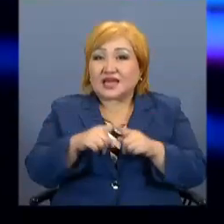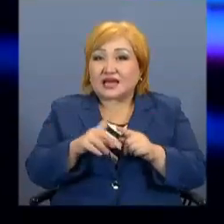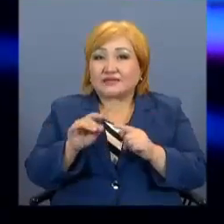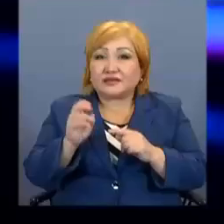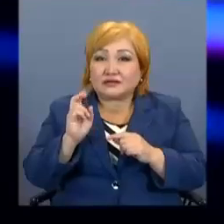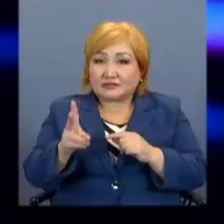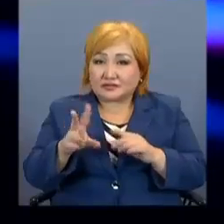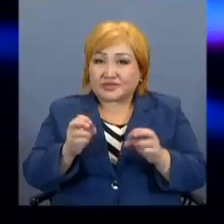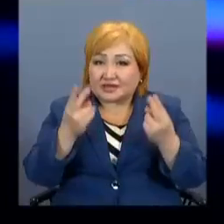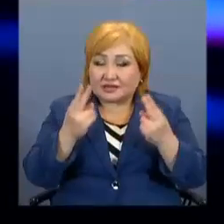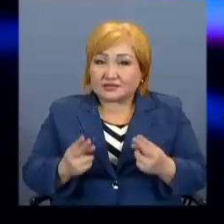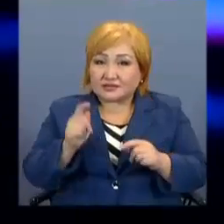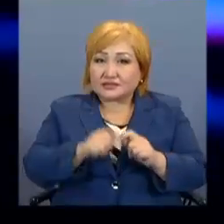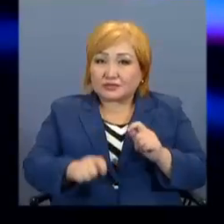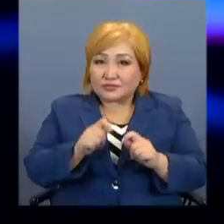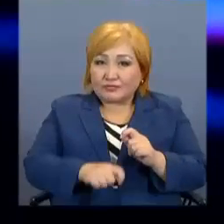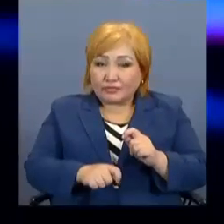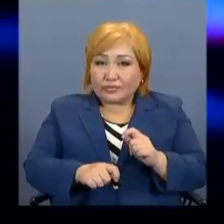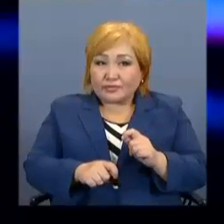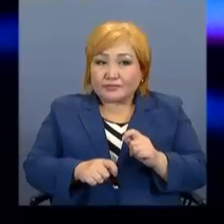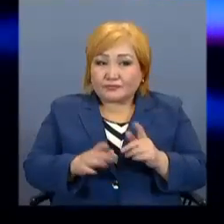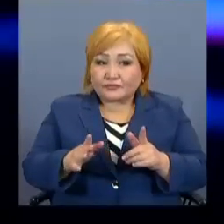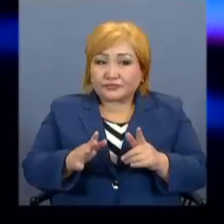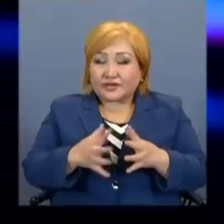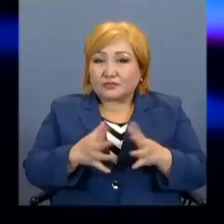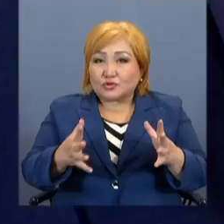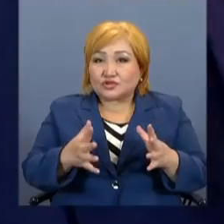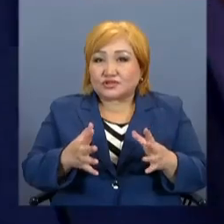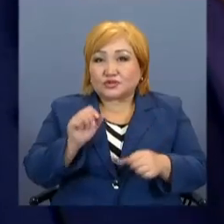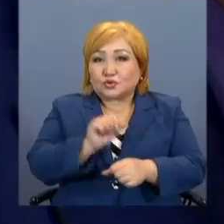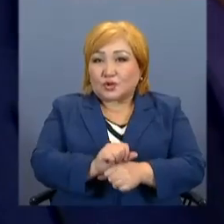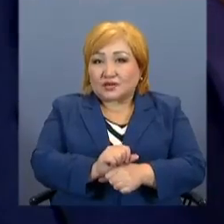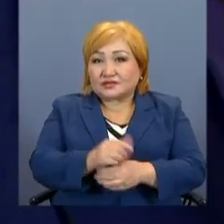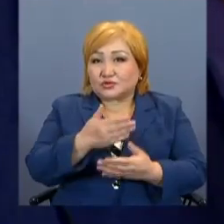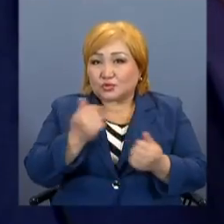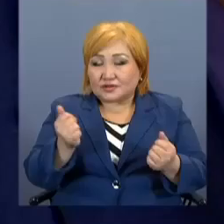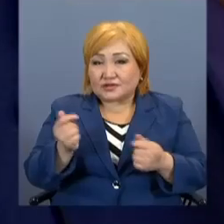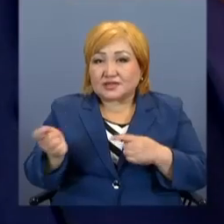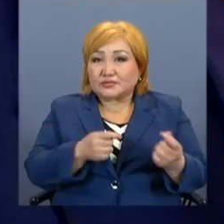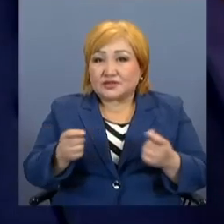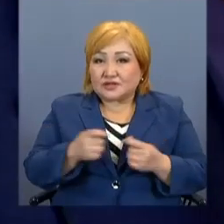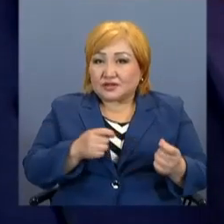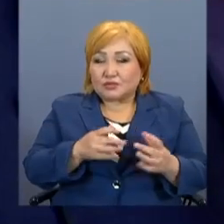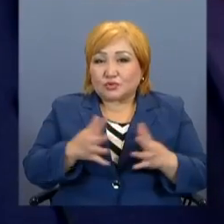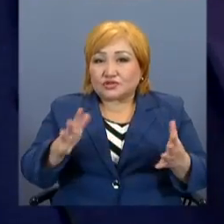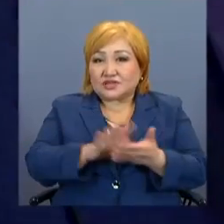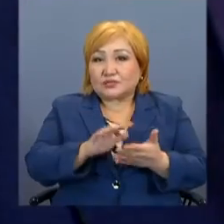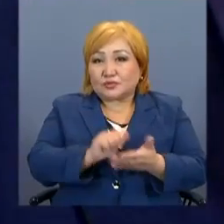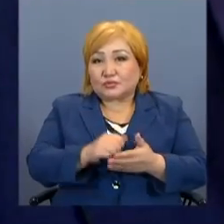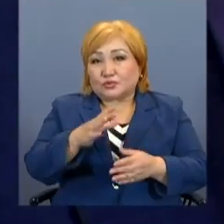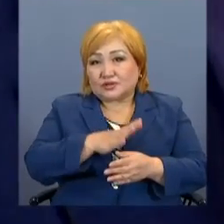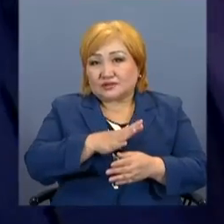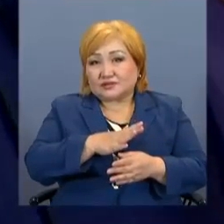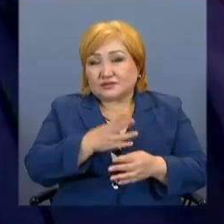жаңа бұзушылықтар анықталған осы тұрақсыз тасымалдау болып тұр. Себебі бұлар жаңағы көбісі